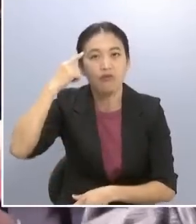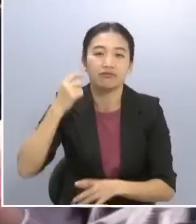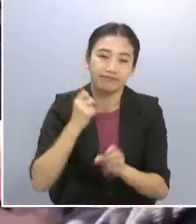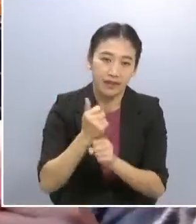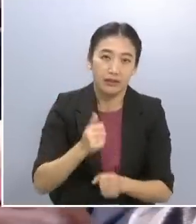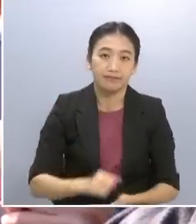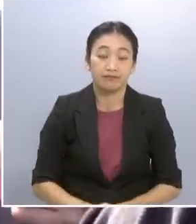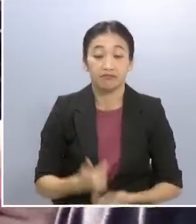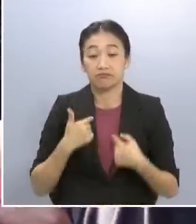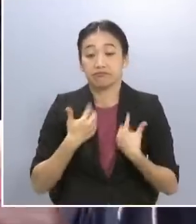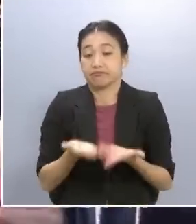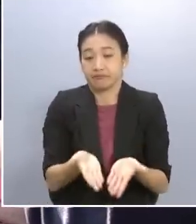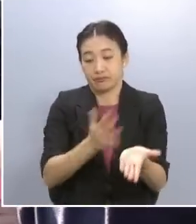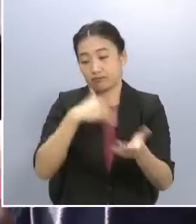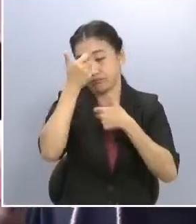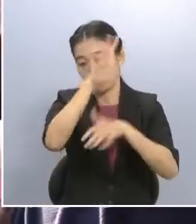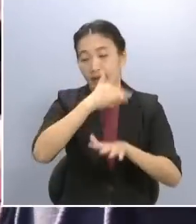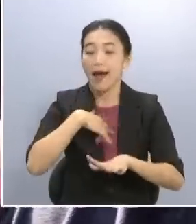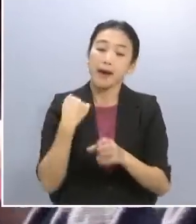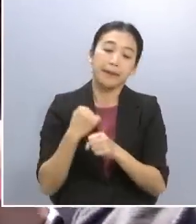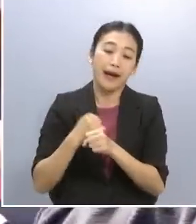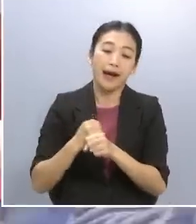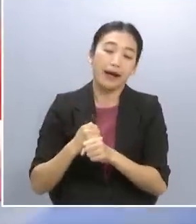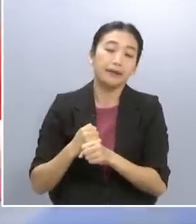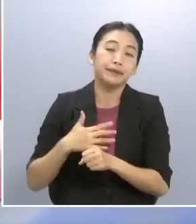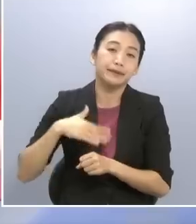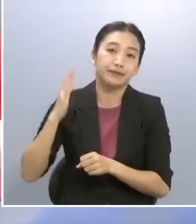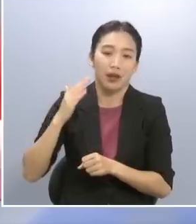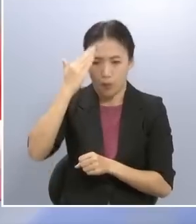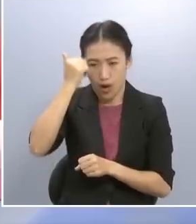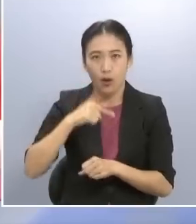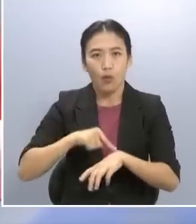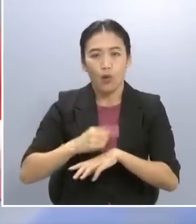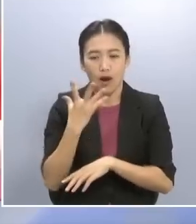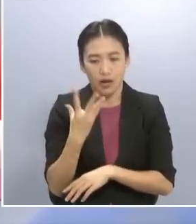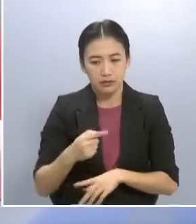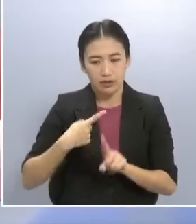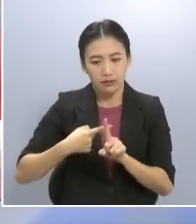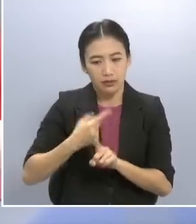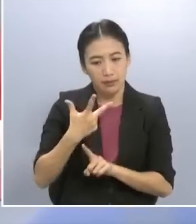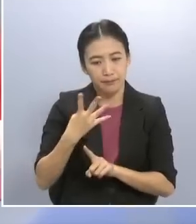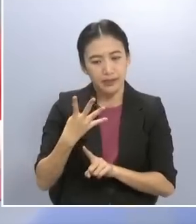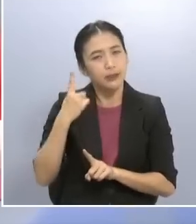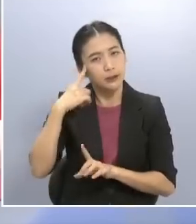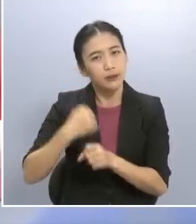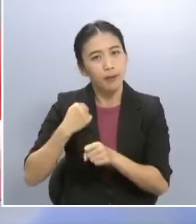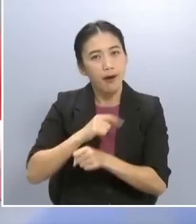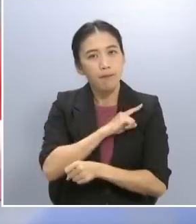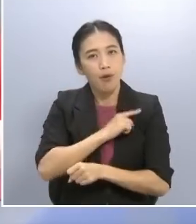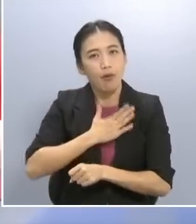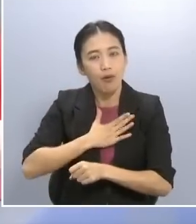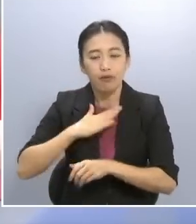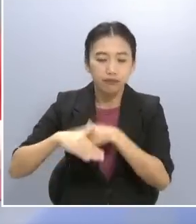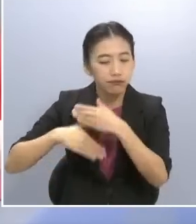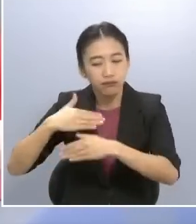ดีกว่าเหลืออีก 3-4 เดือนยังต้องทำงานอยู ่อันนี้ก็มองว่าเหมือนมีการเมืองเบื้องหลัง ก็บอกม